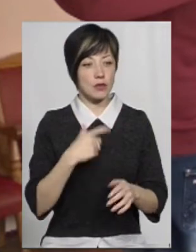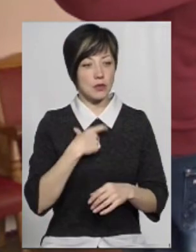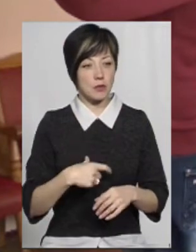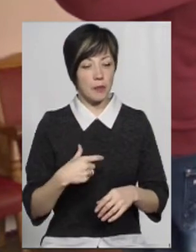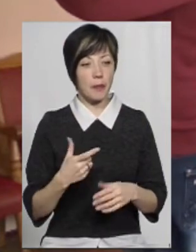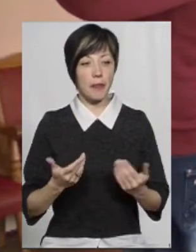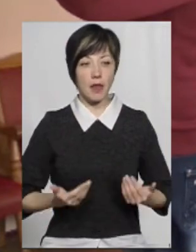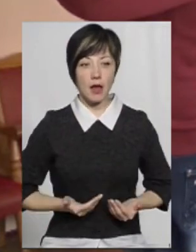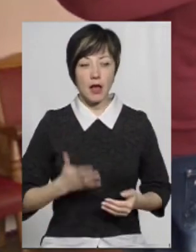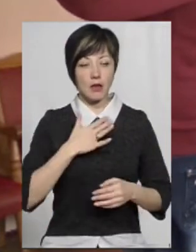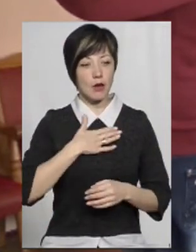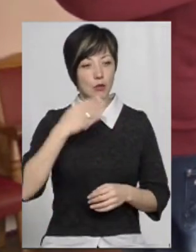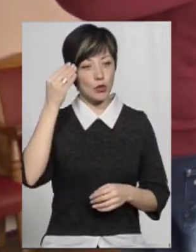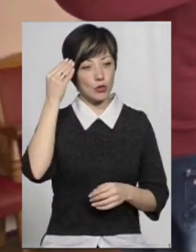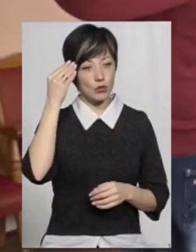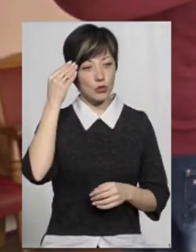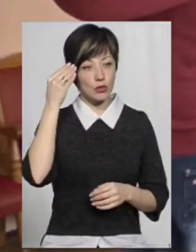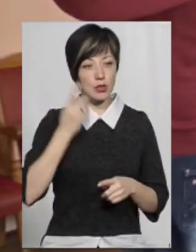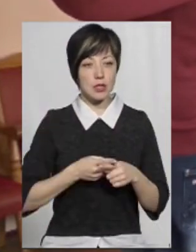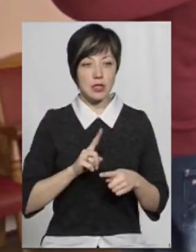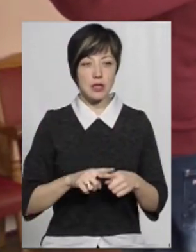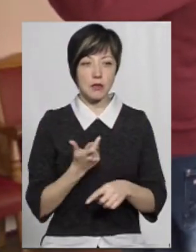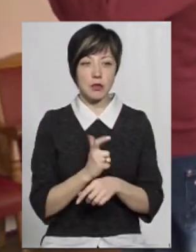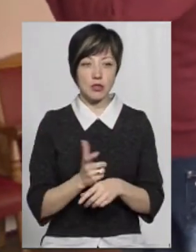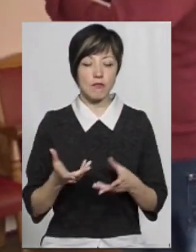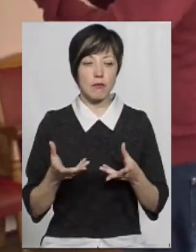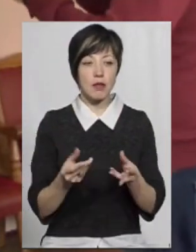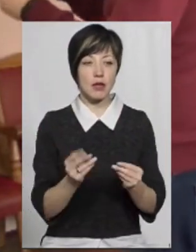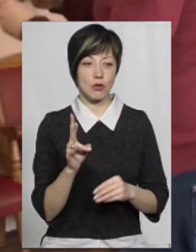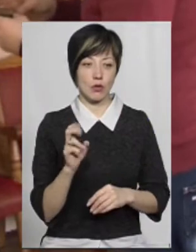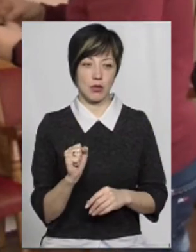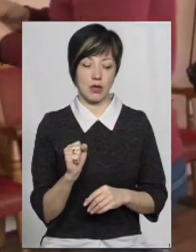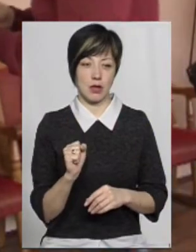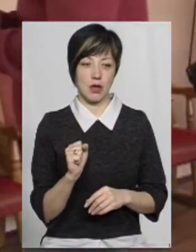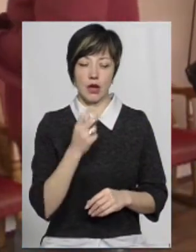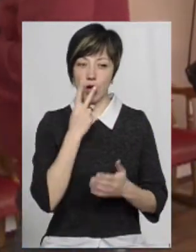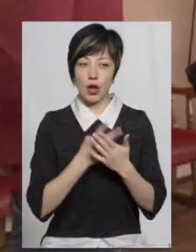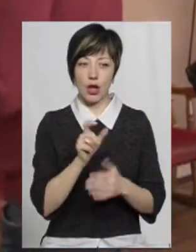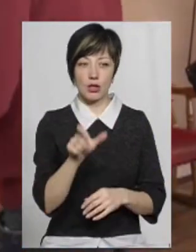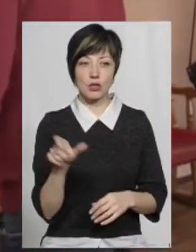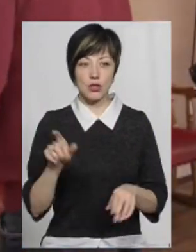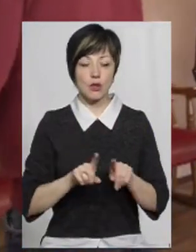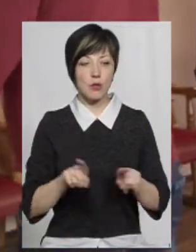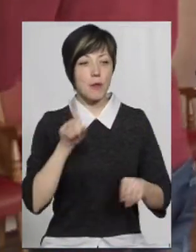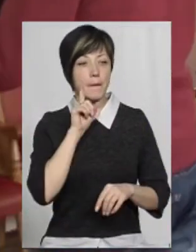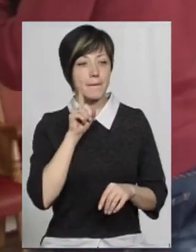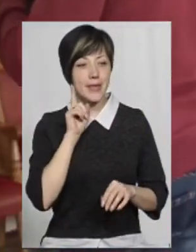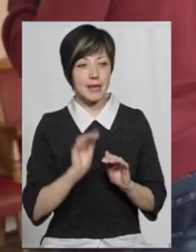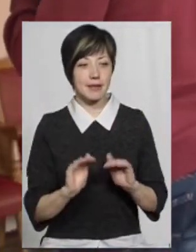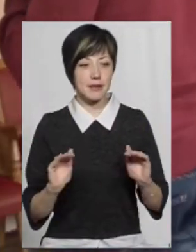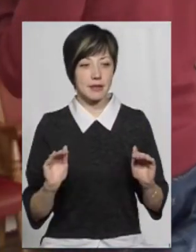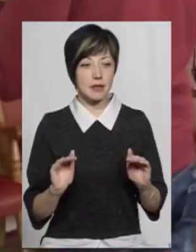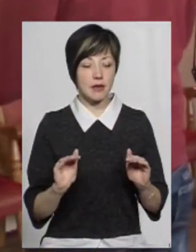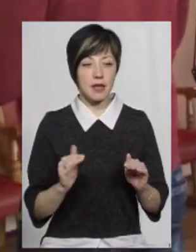самогубством, на мою думку, це більше вплинуло би на глядача, особливо на підлітків, оскільки